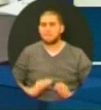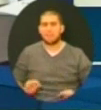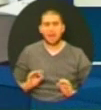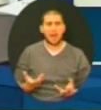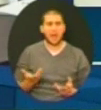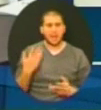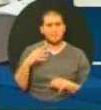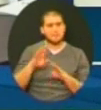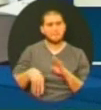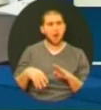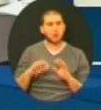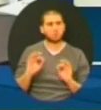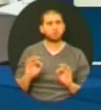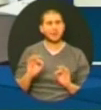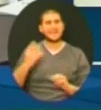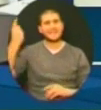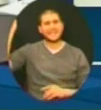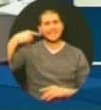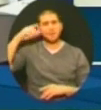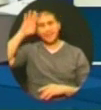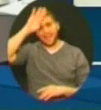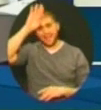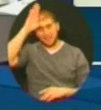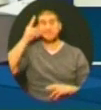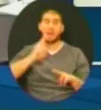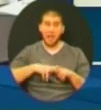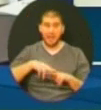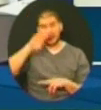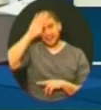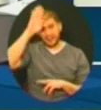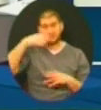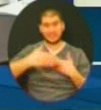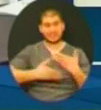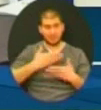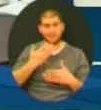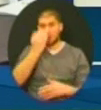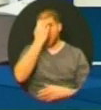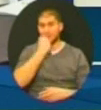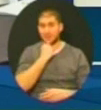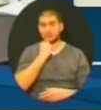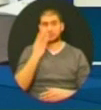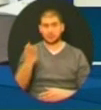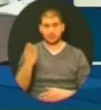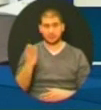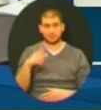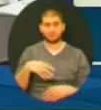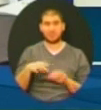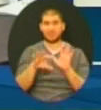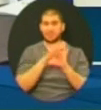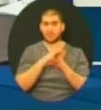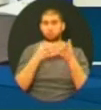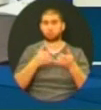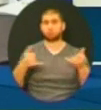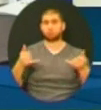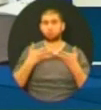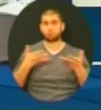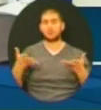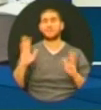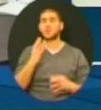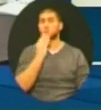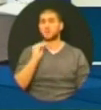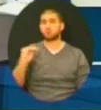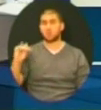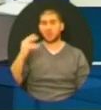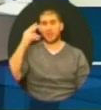היה פחות בשביל האיום האיראני, ואז איראן וחיזבאללה וחמאס תלול מסלול ודאש שהתחיל להתפתח ויהודה ושומרון